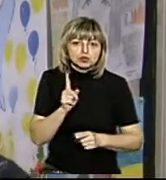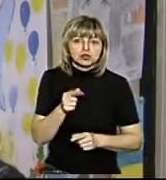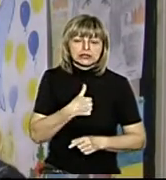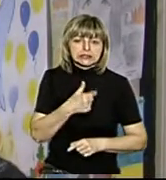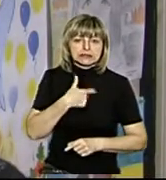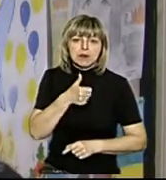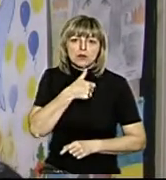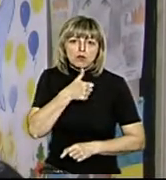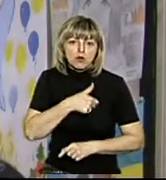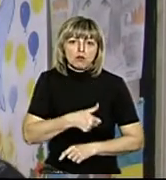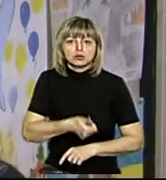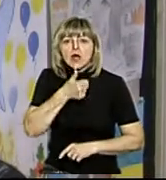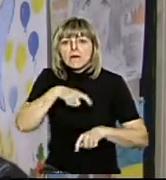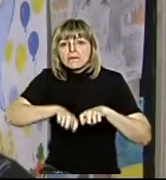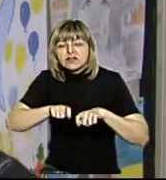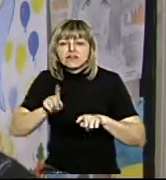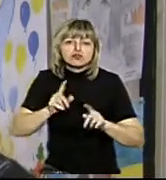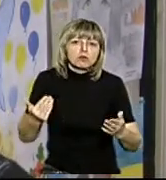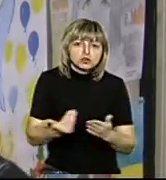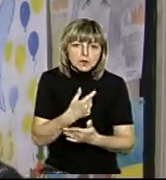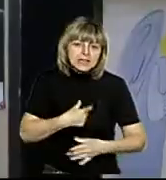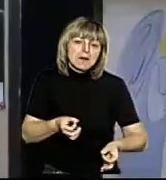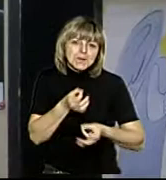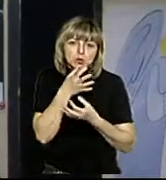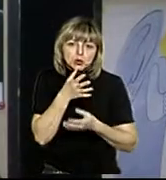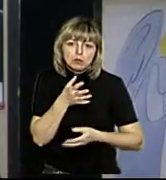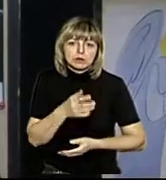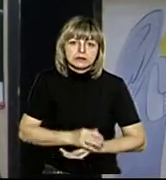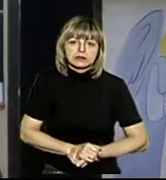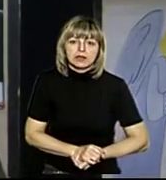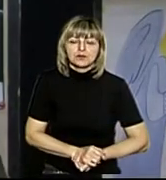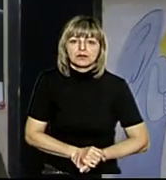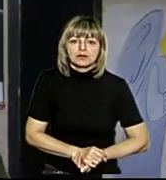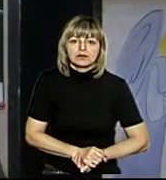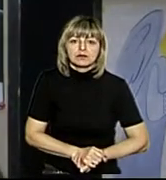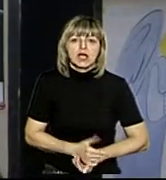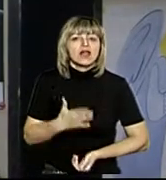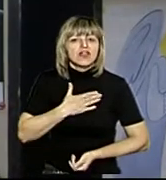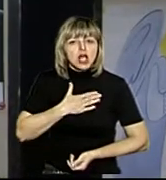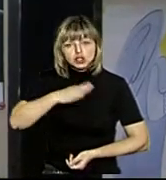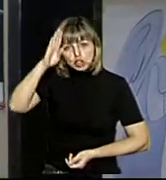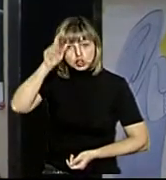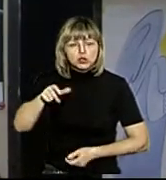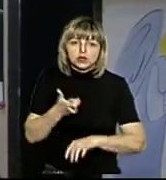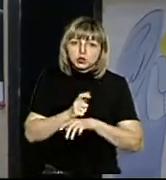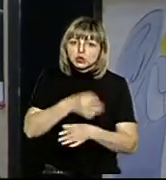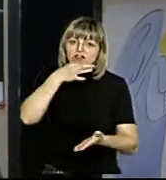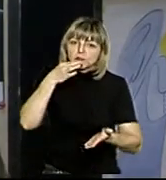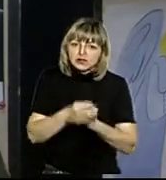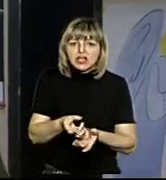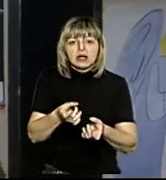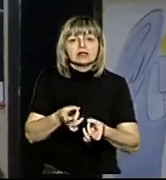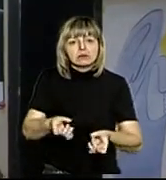спробувати. Попробувати себе в чомусь новому. Ну і, звичайно, мені подобається. У нас чоловіки дуже відповідальні, чемні, це дуже